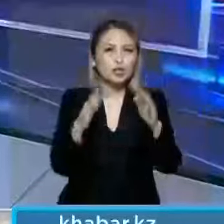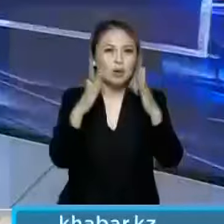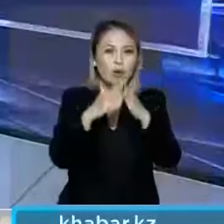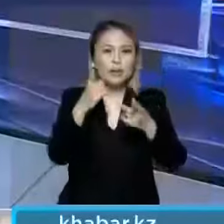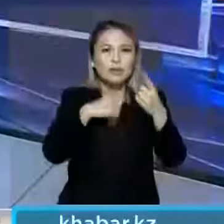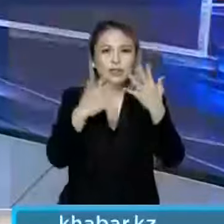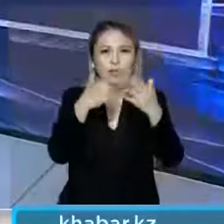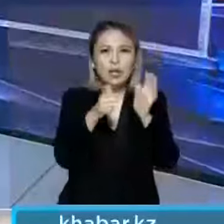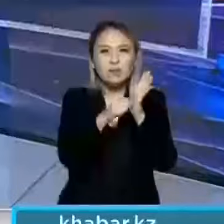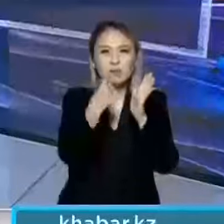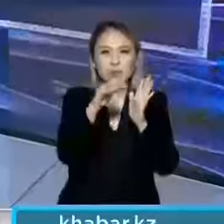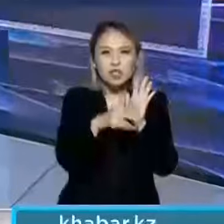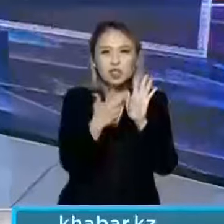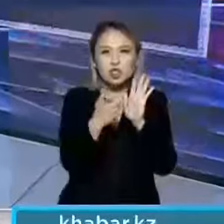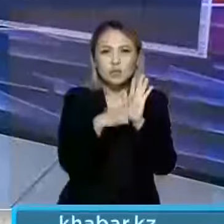үйіне оралған адам саны